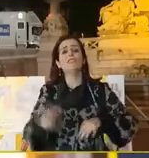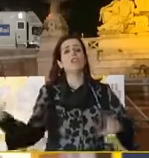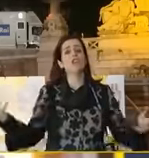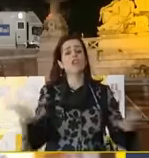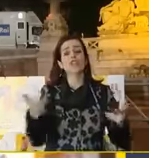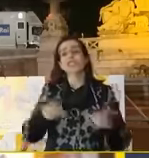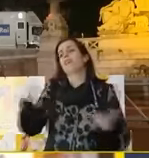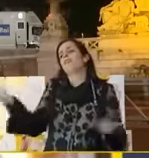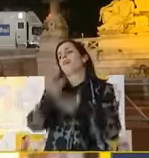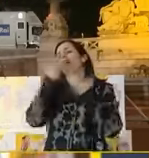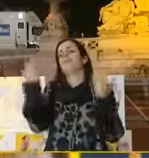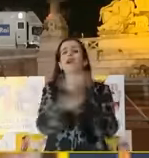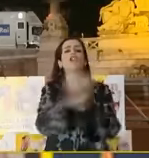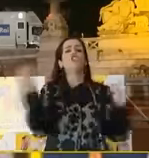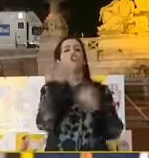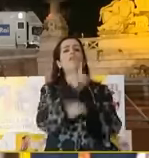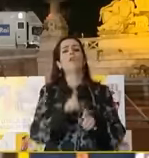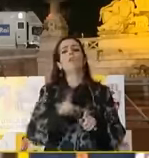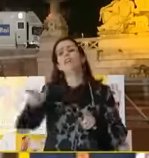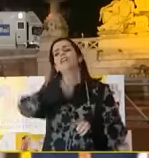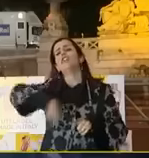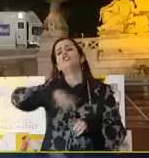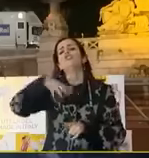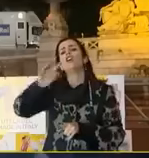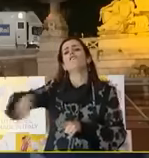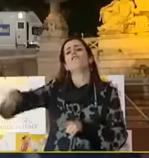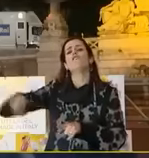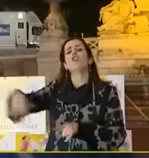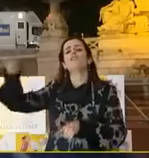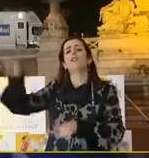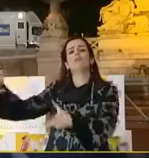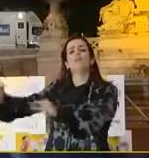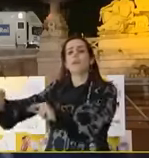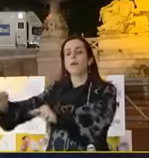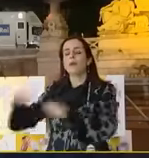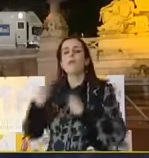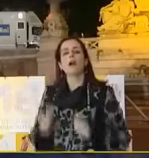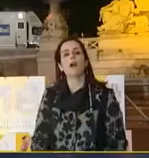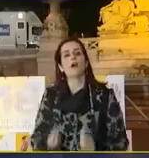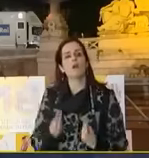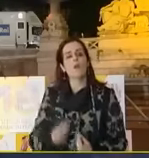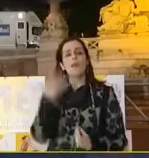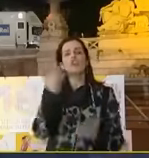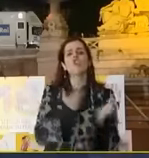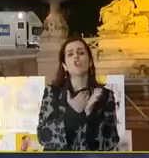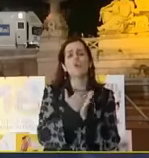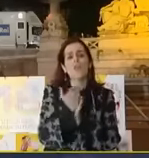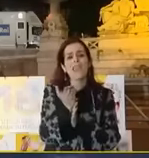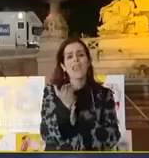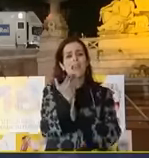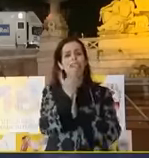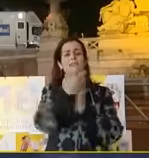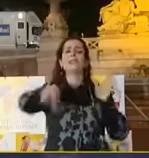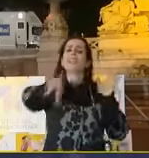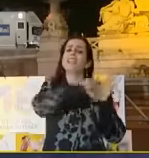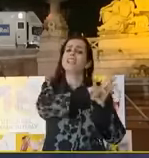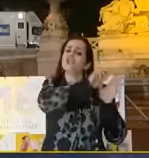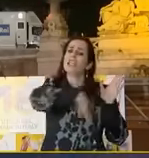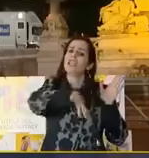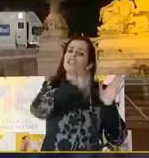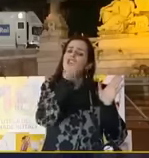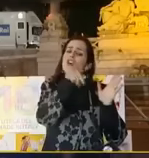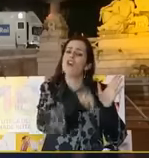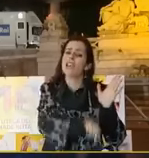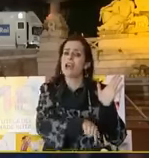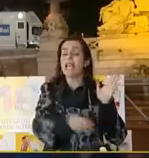non vanno bene queste elezioni, riandiamo a votare. Ma come? Ci ha messo 5 anni a fare la legge elettorale. 5 anni, prima ne hanno fatta una